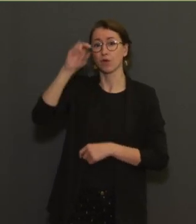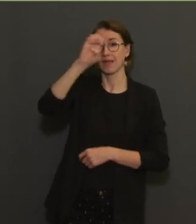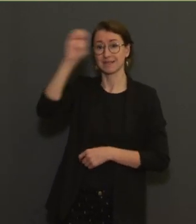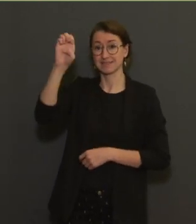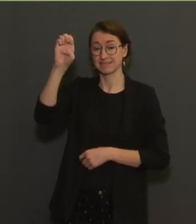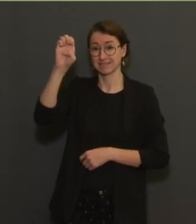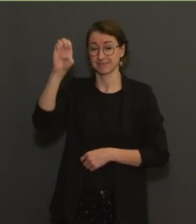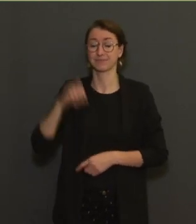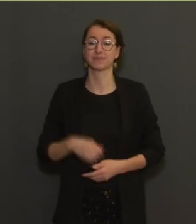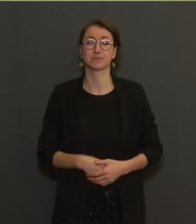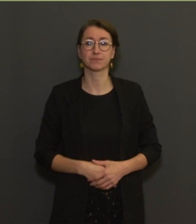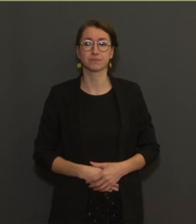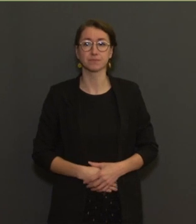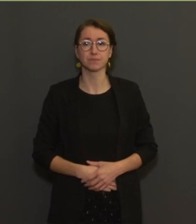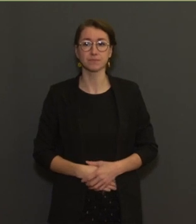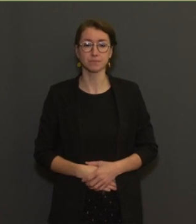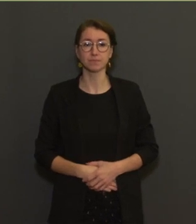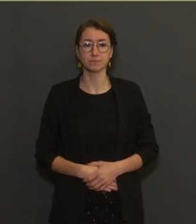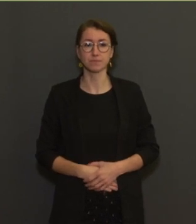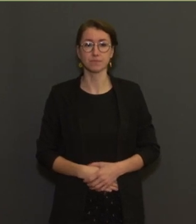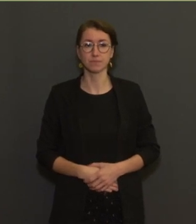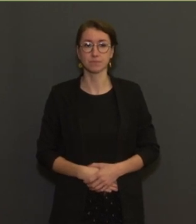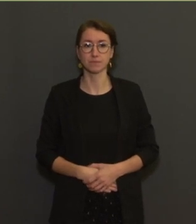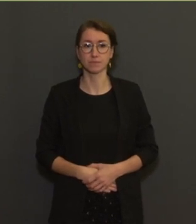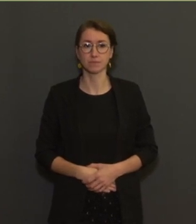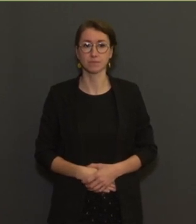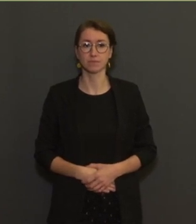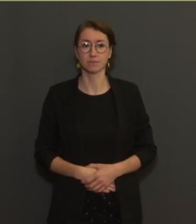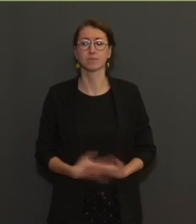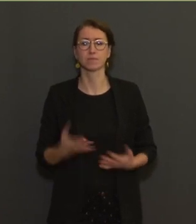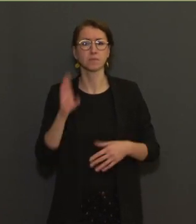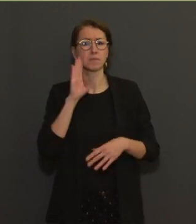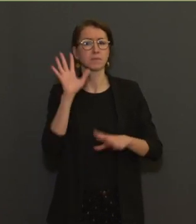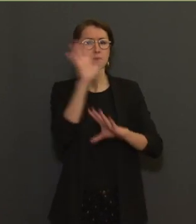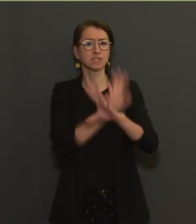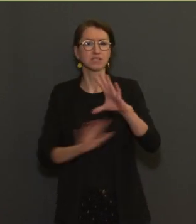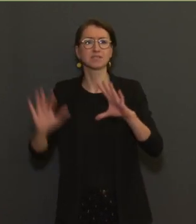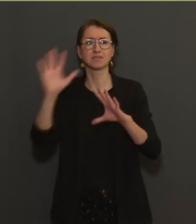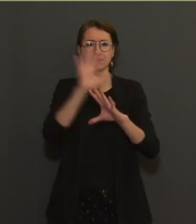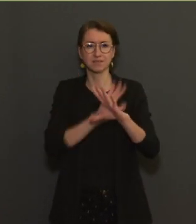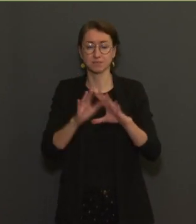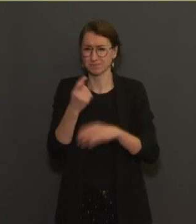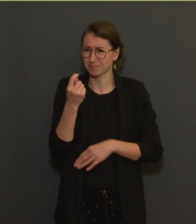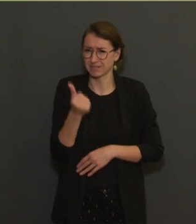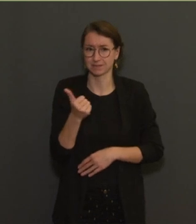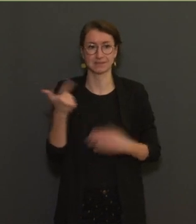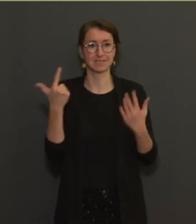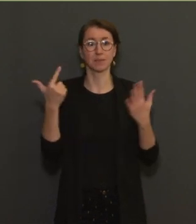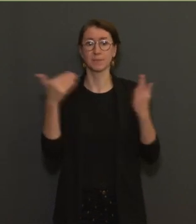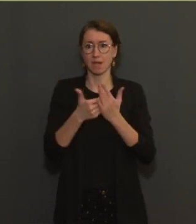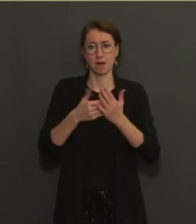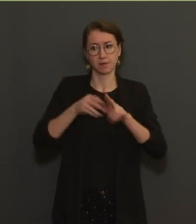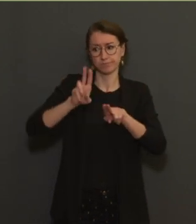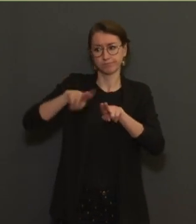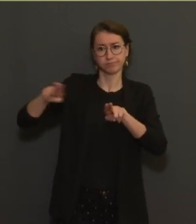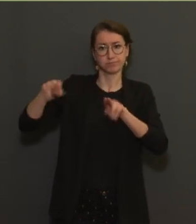Actuellement, en Belgique, nous avons près de 7000, en l'occurrence 6823 patients Covid qui sont hospitalisés. Et au